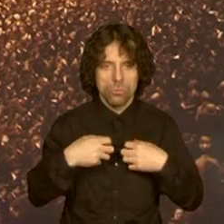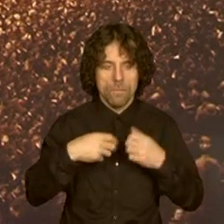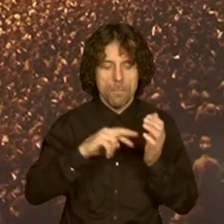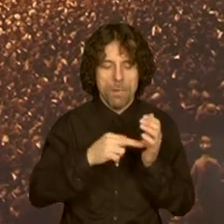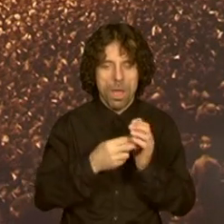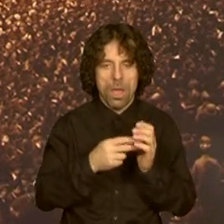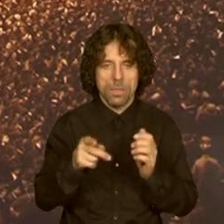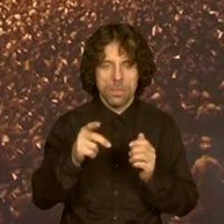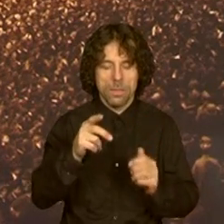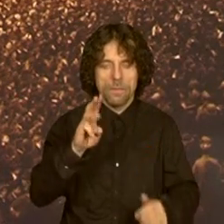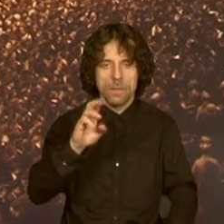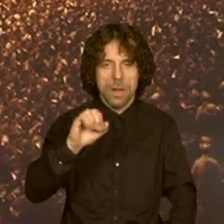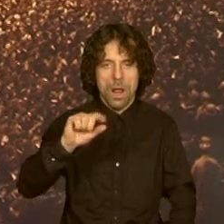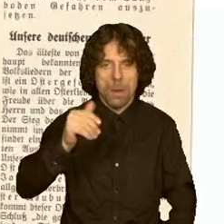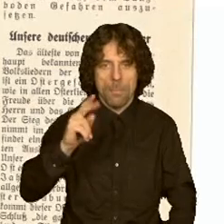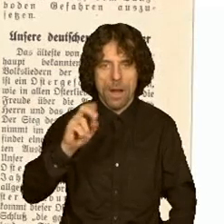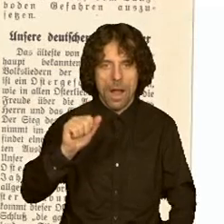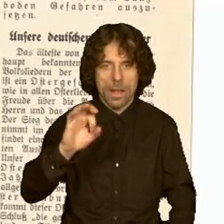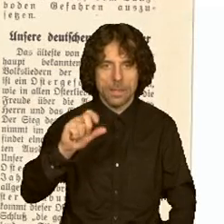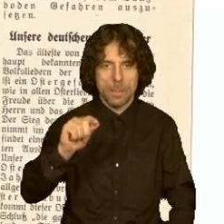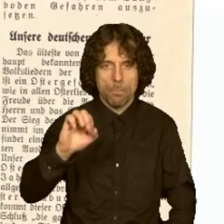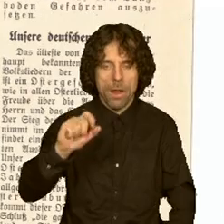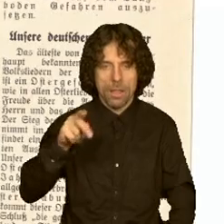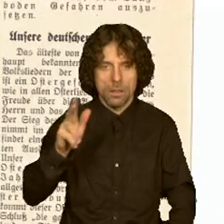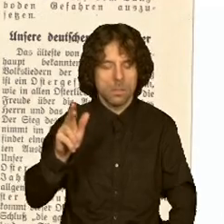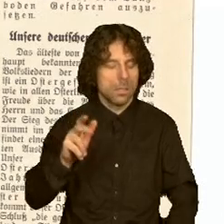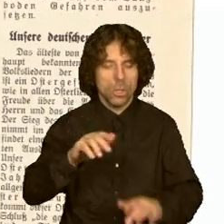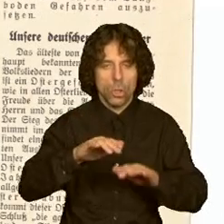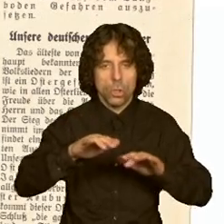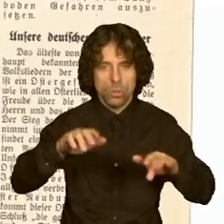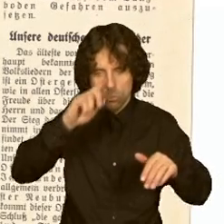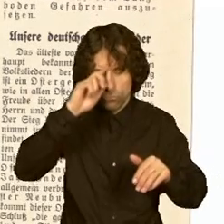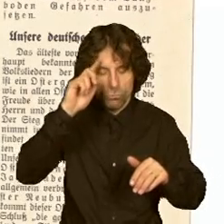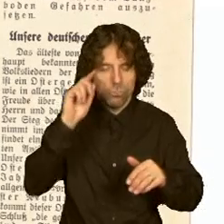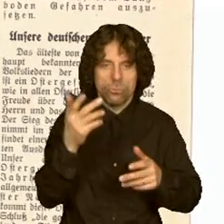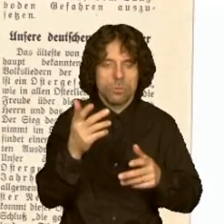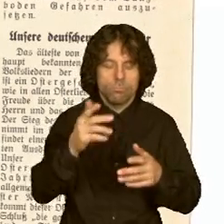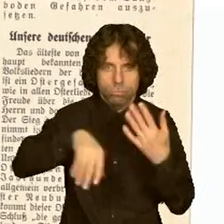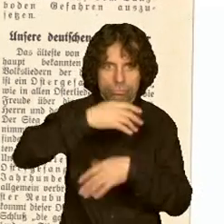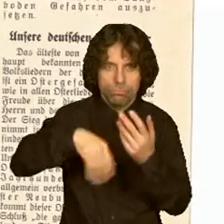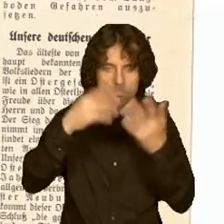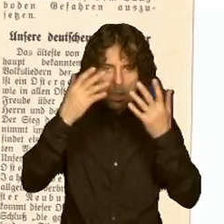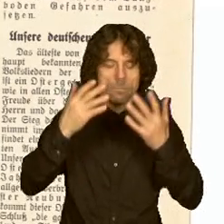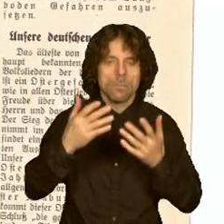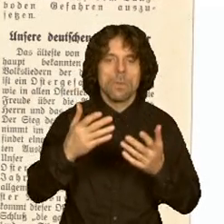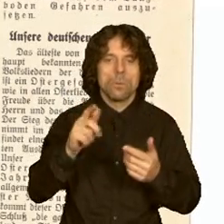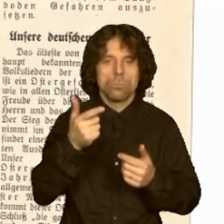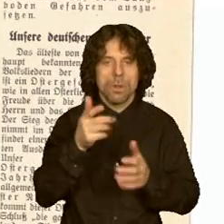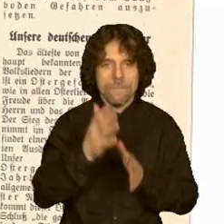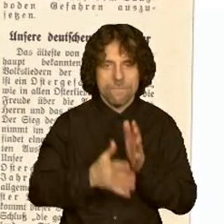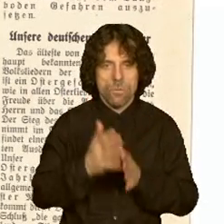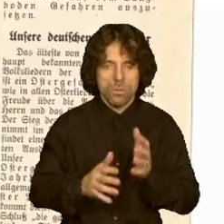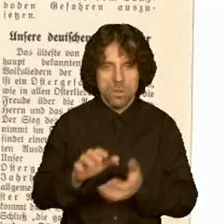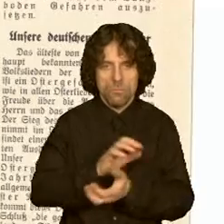1939. Życiowe plany Wilhelma Kasperlika, podobnie jak wielu ludzi z jego pokolenia, pokrzyżowała II